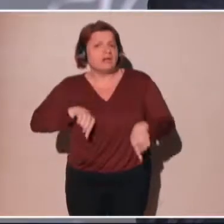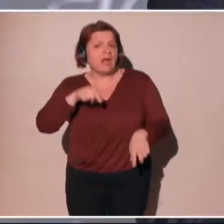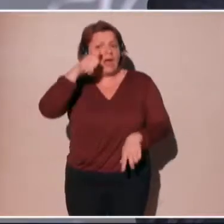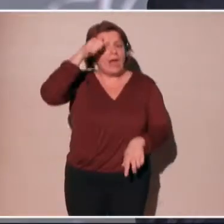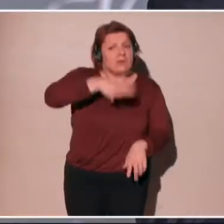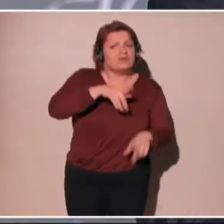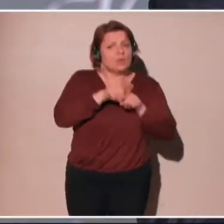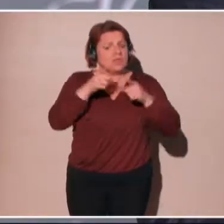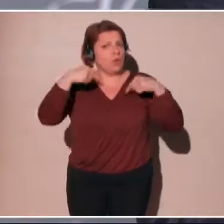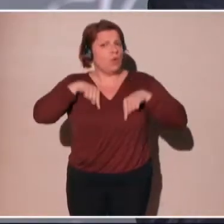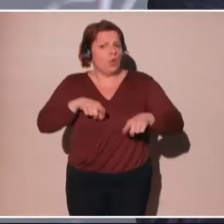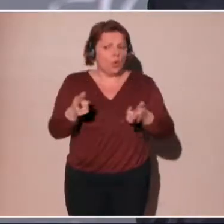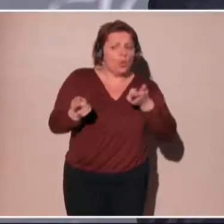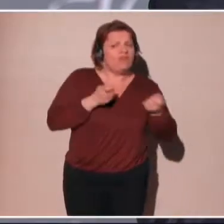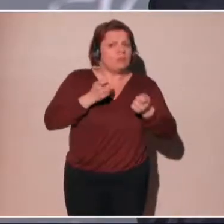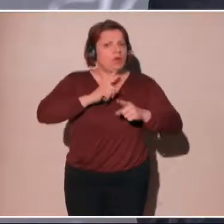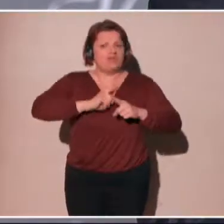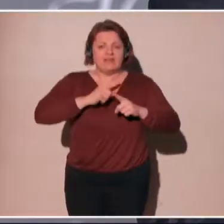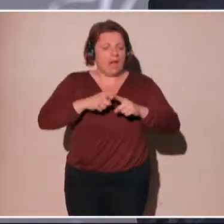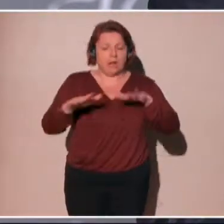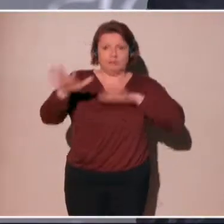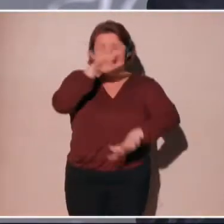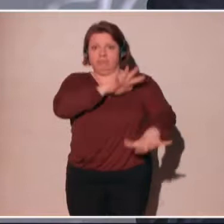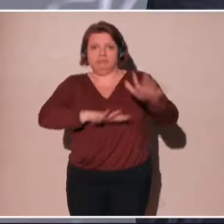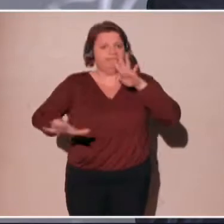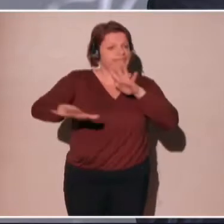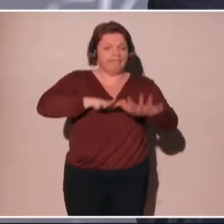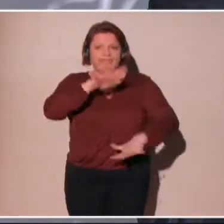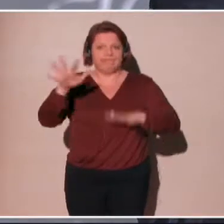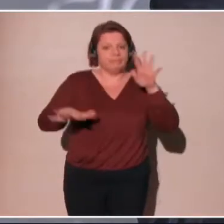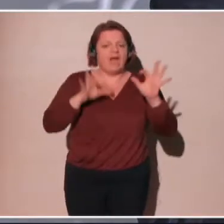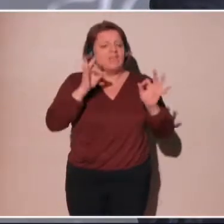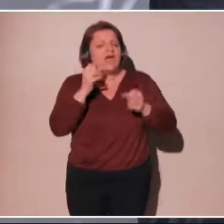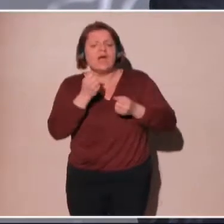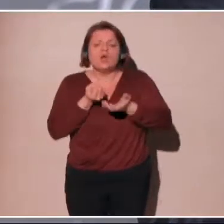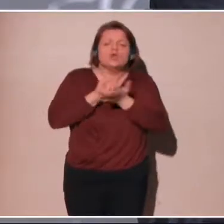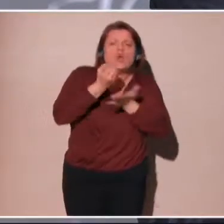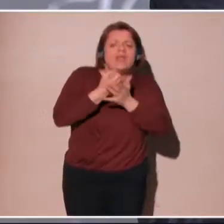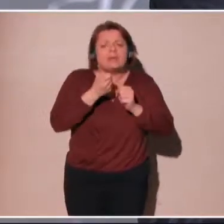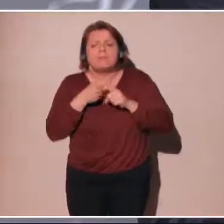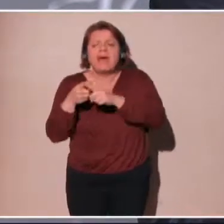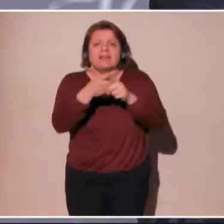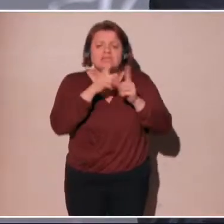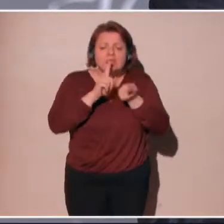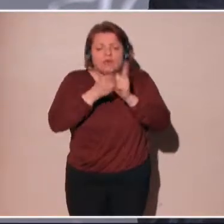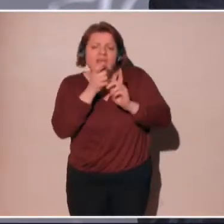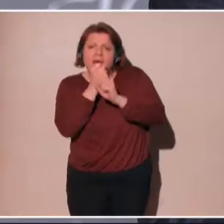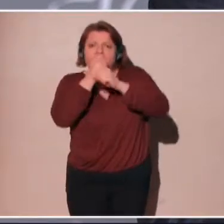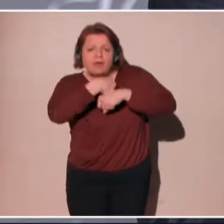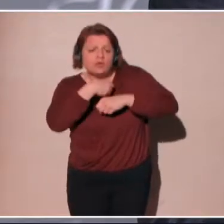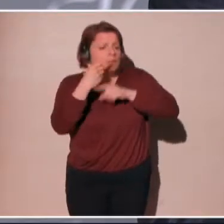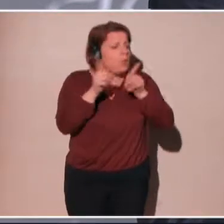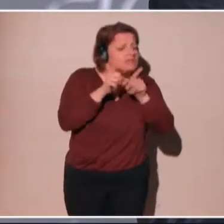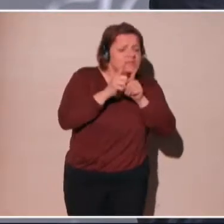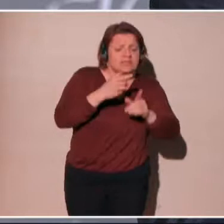ne s'en sortent pas du tout bien pour ce qui est d'anonymiser les données qui sont partagées et de protéger les données privées. Et ce, pour